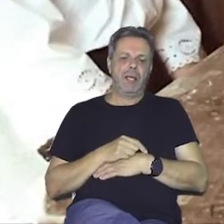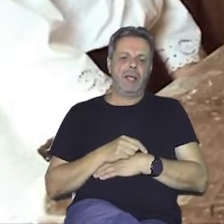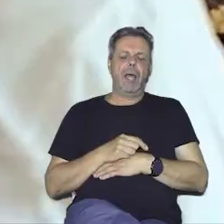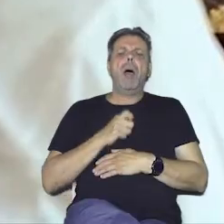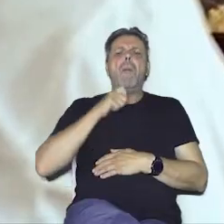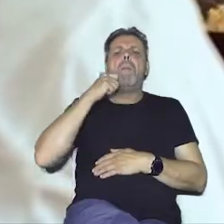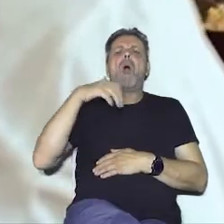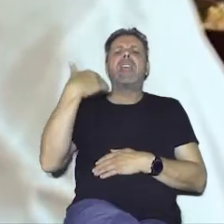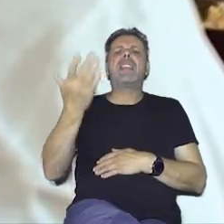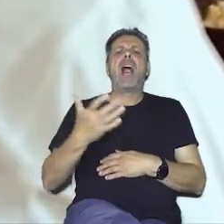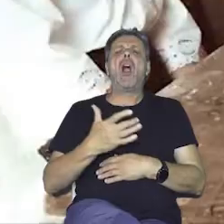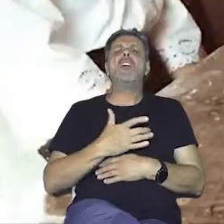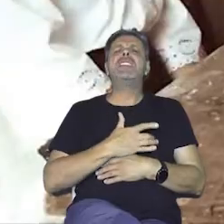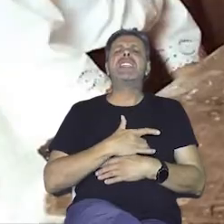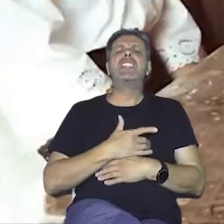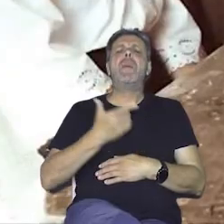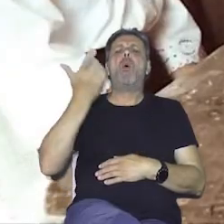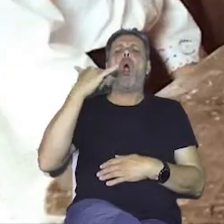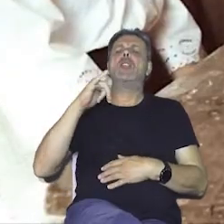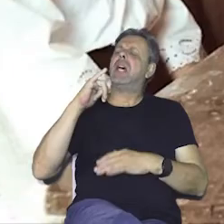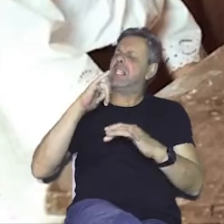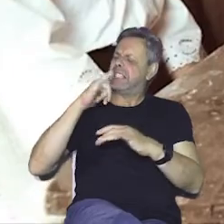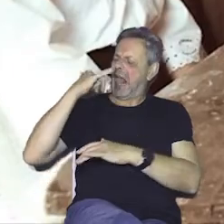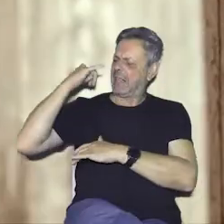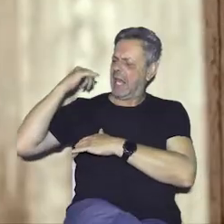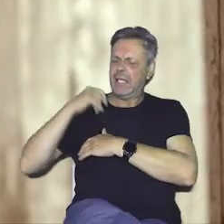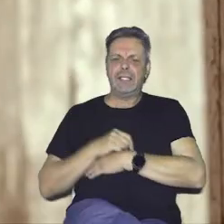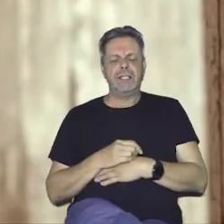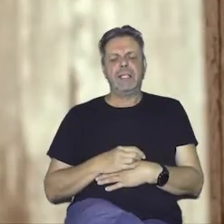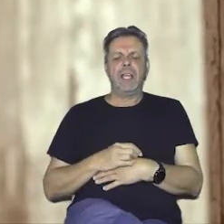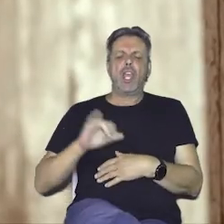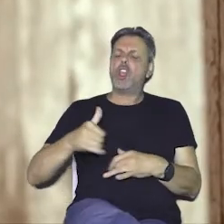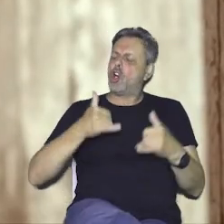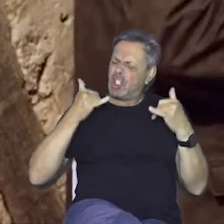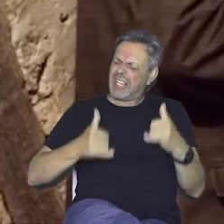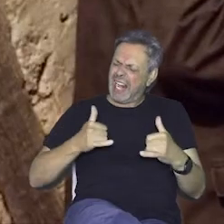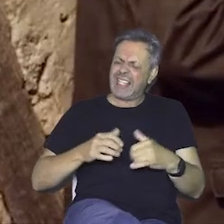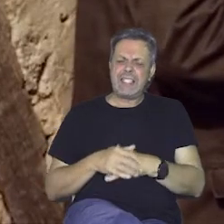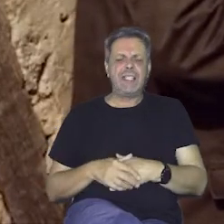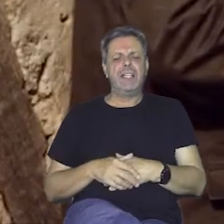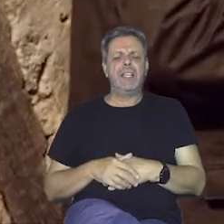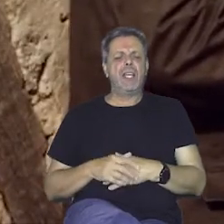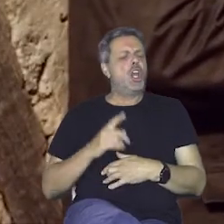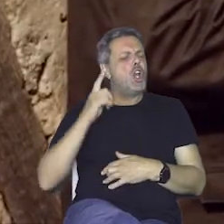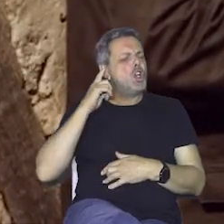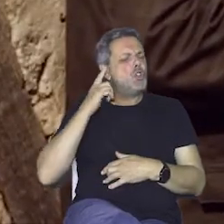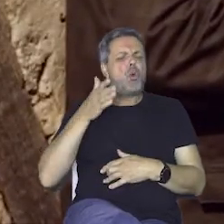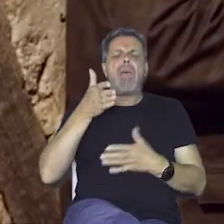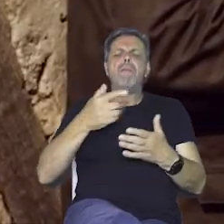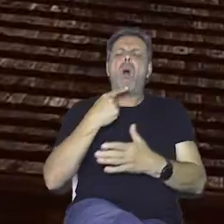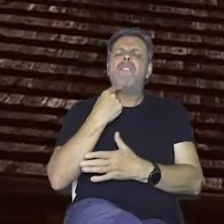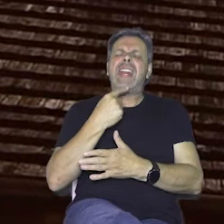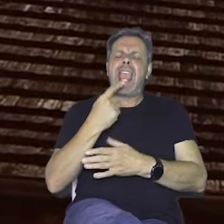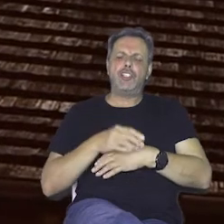Bog je dao srce mu od zlata. Još i danas čujem one